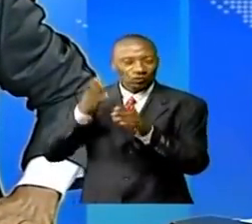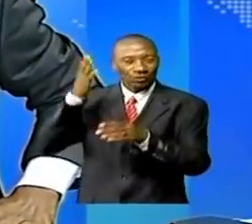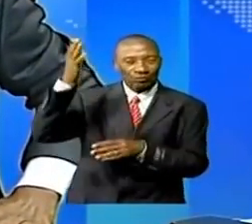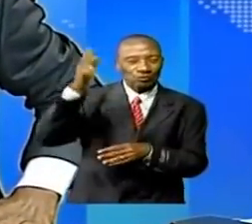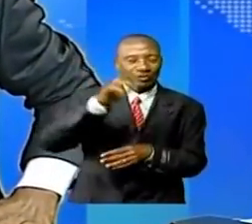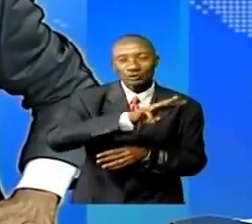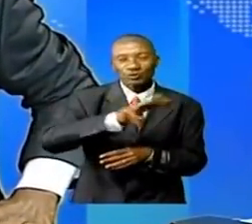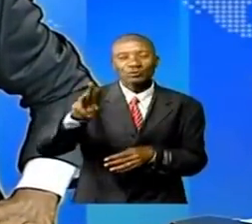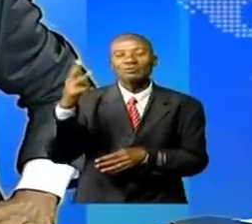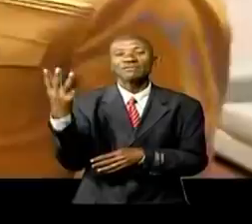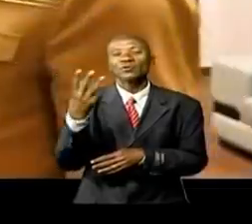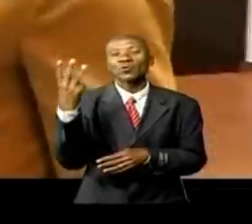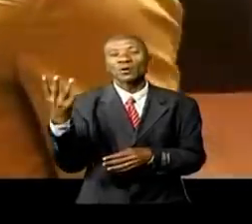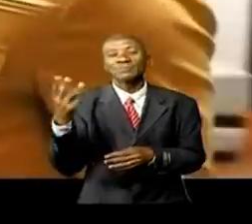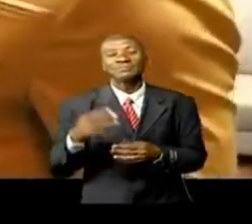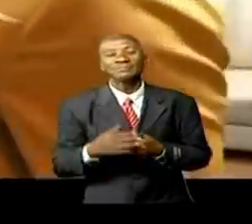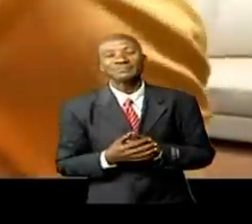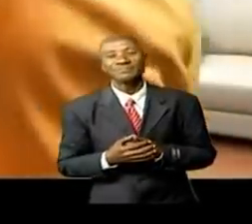Erwin Poudi.